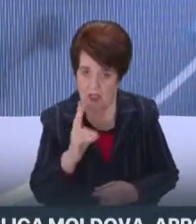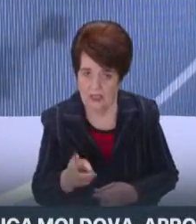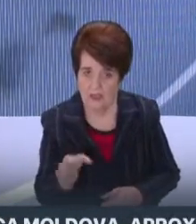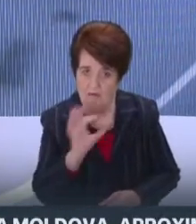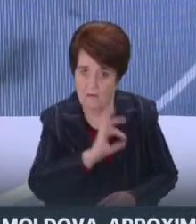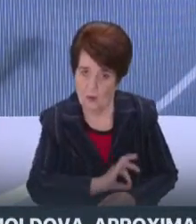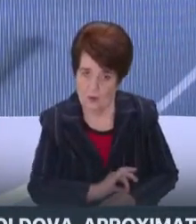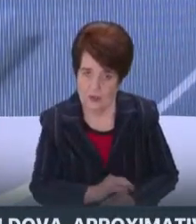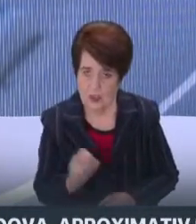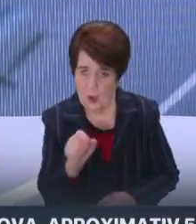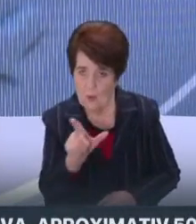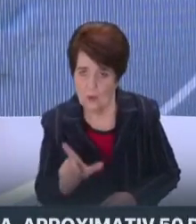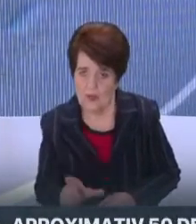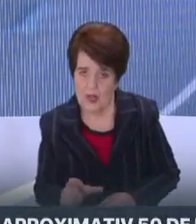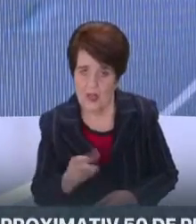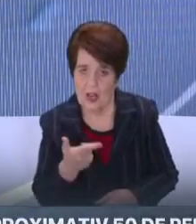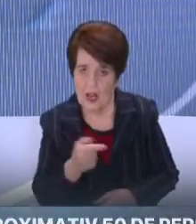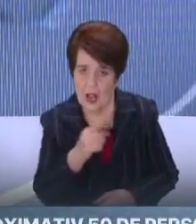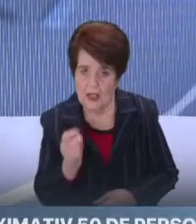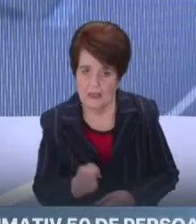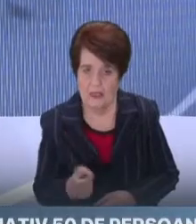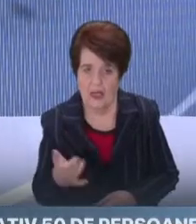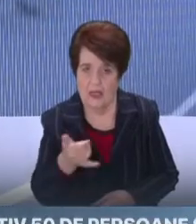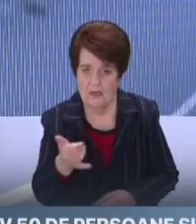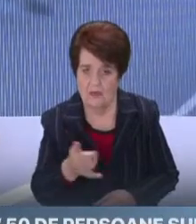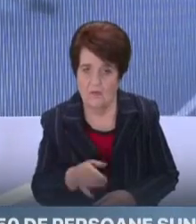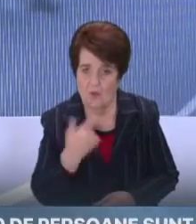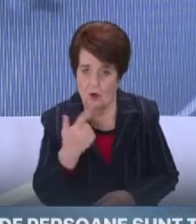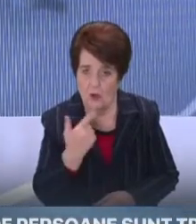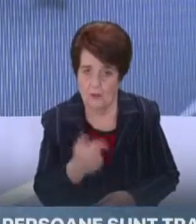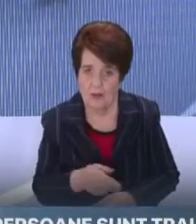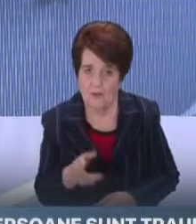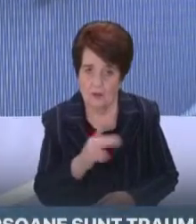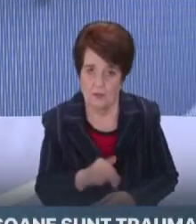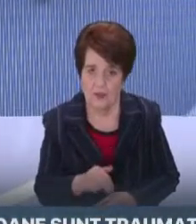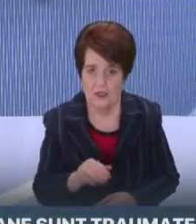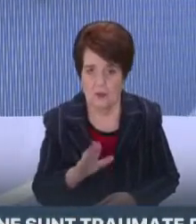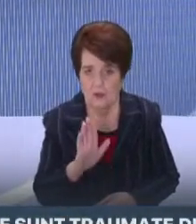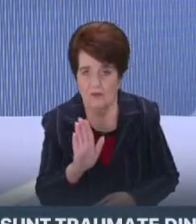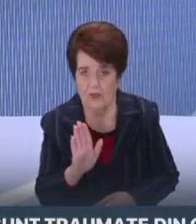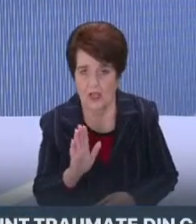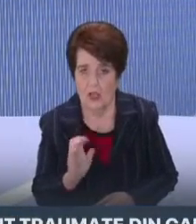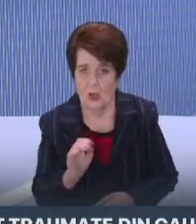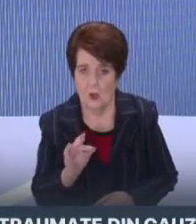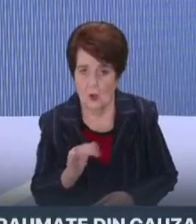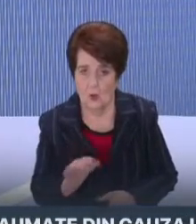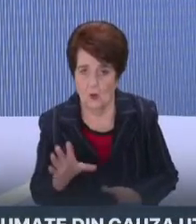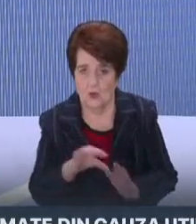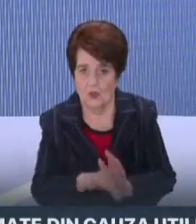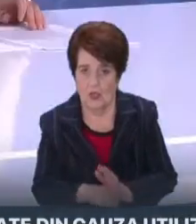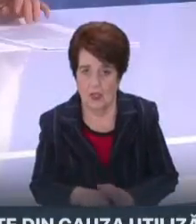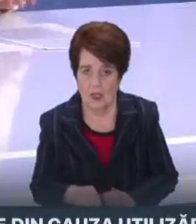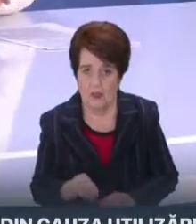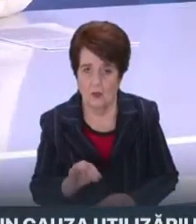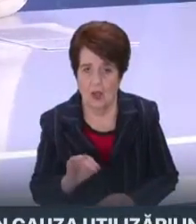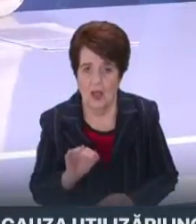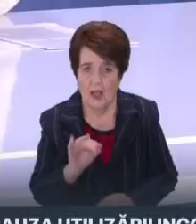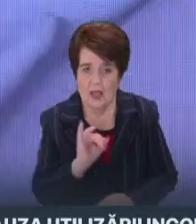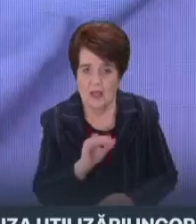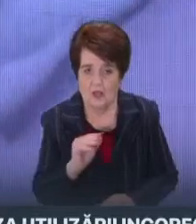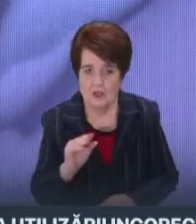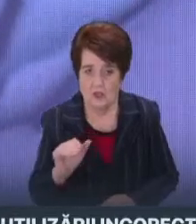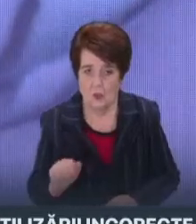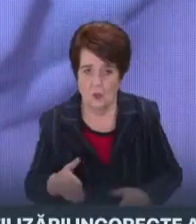folosirii buteliilor cu gaz lichefiat, vorbim cu Dumitru Vieru, șef secție în cadrul IGSU. Bună ziua! Bună